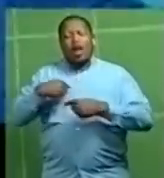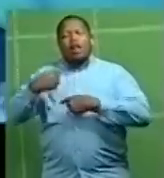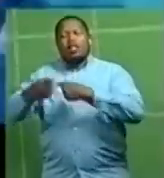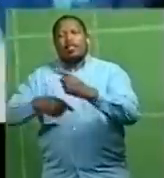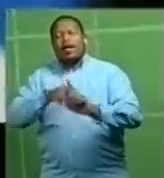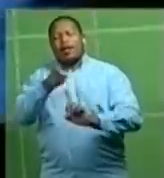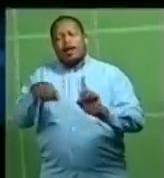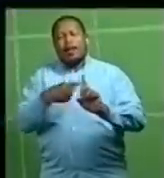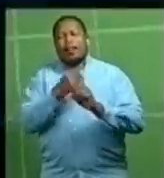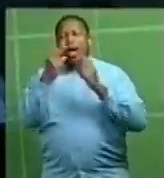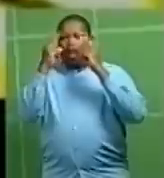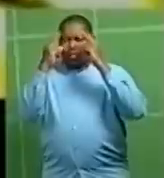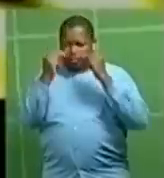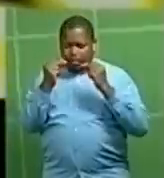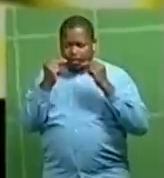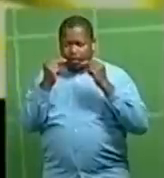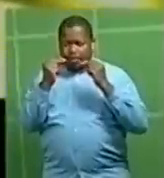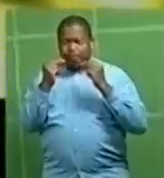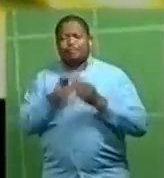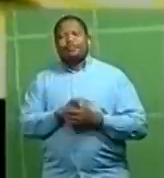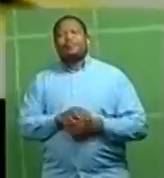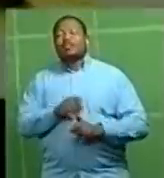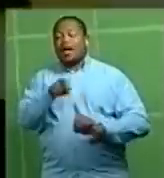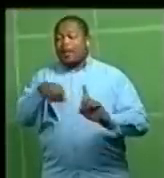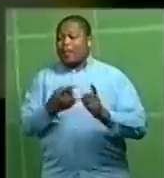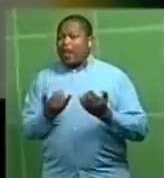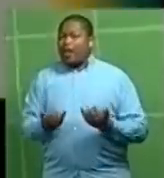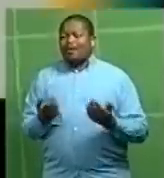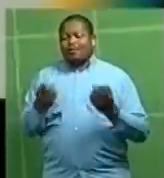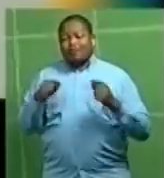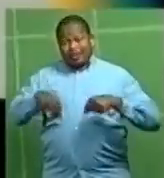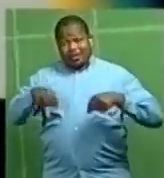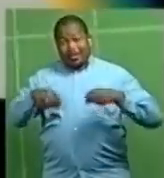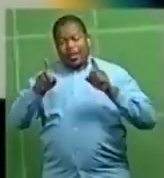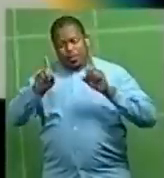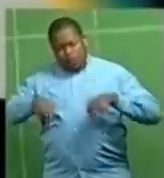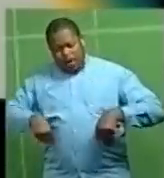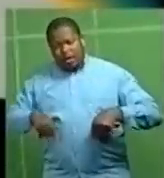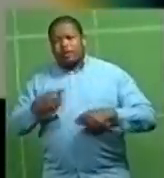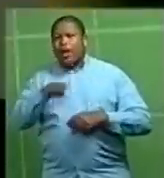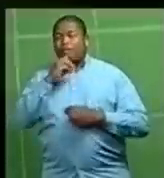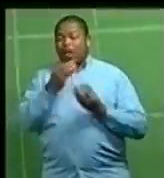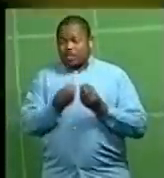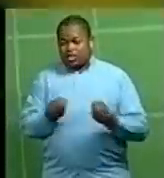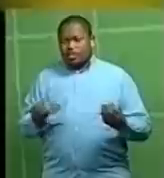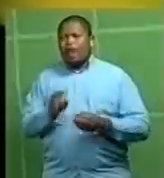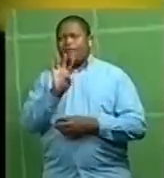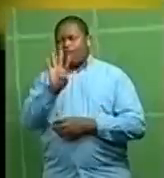angasabone emehlweni. Mandoza ushiya emhlabeni umkakhe kanye nabantwana labane.